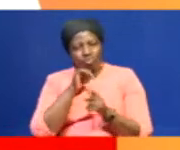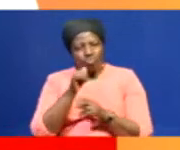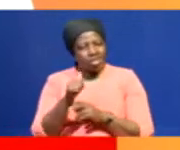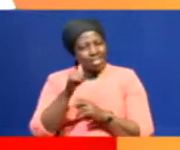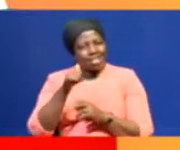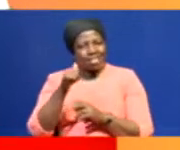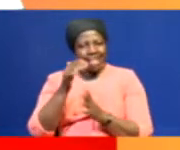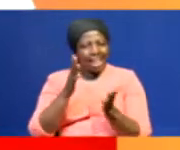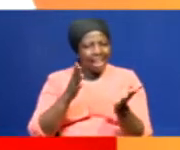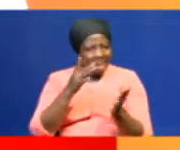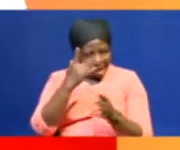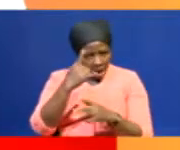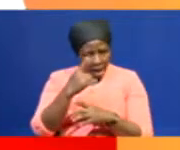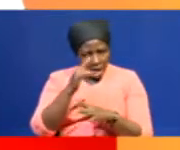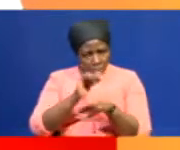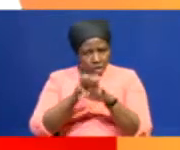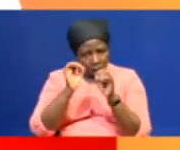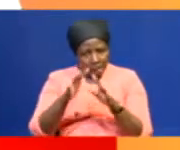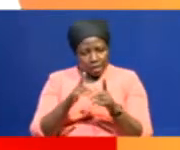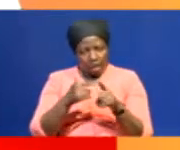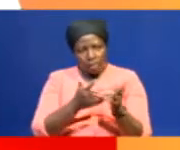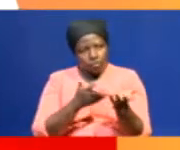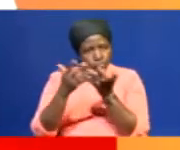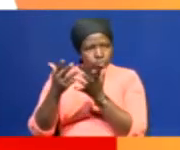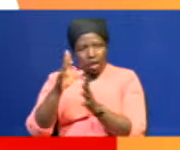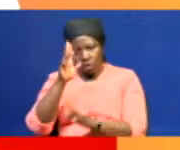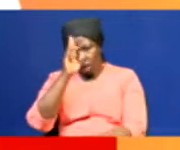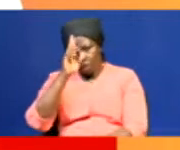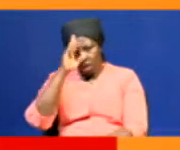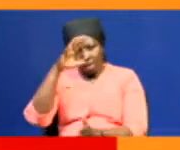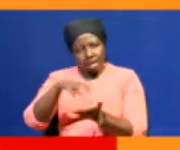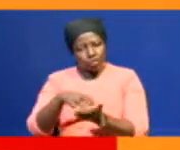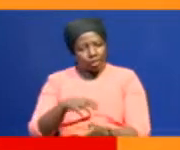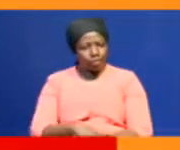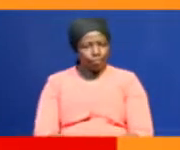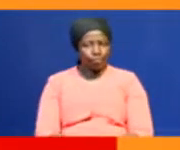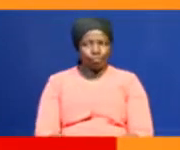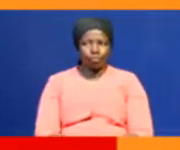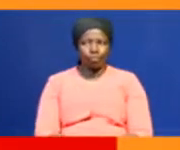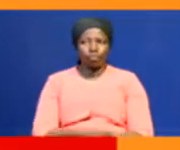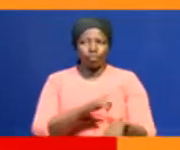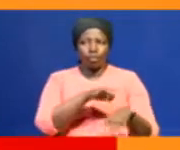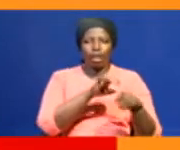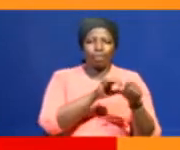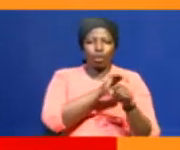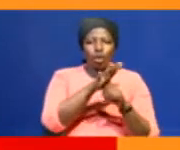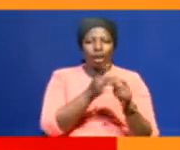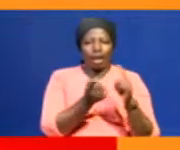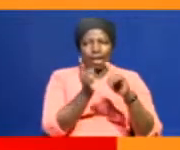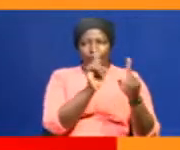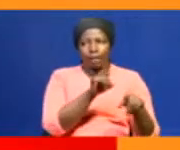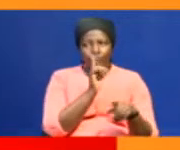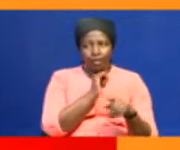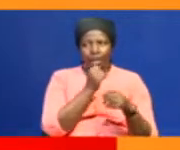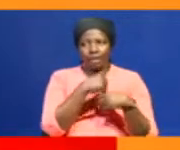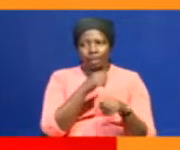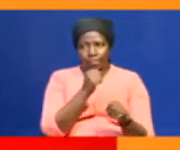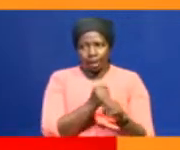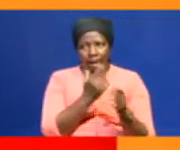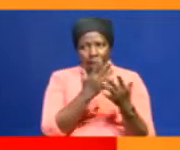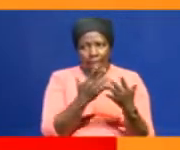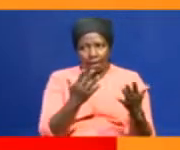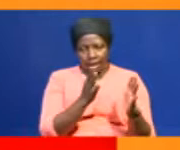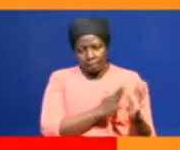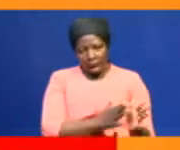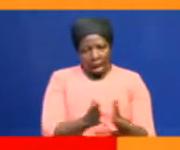polisi, wako na haki ya kupeleka huyo mtu kwenye kituo cha polisi. Kituo cha polisi. Na COVID ilivyokuja ilifanya utaratibu wa mambo kidogo